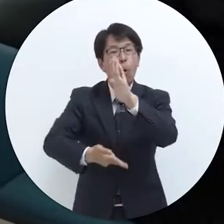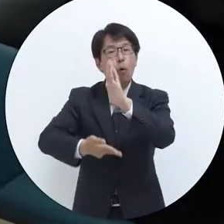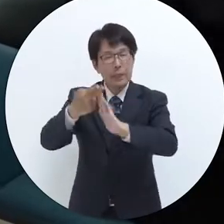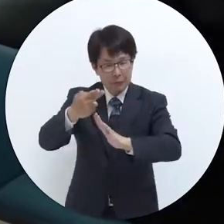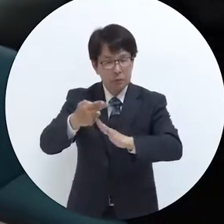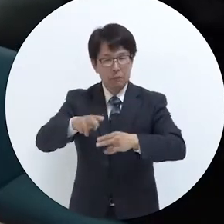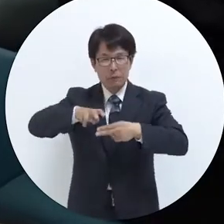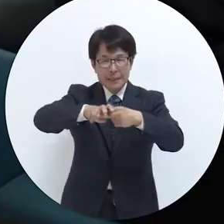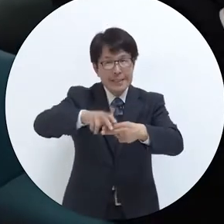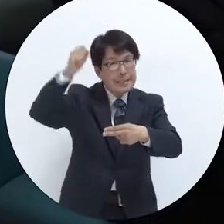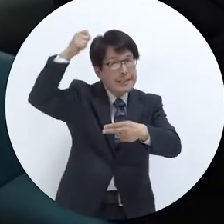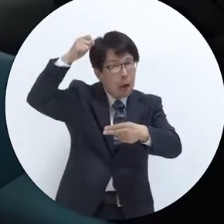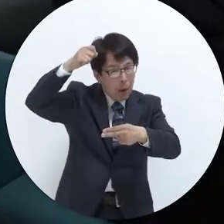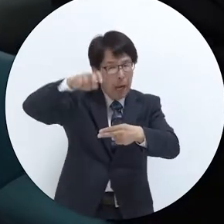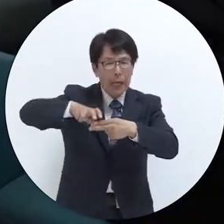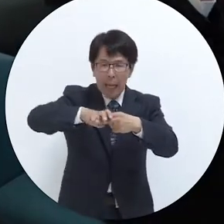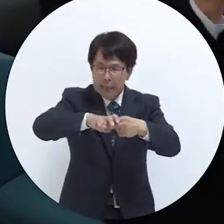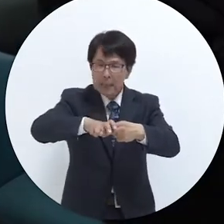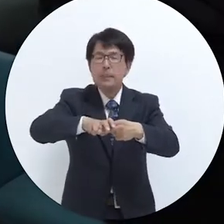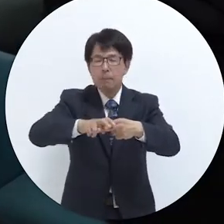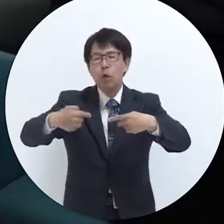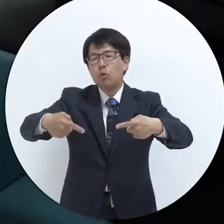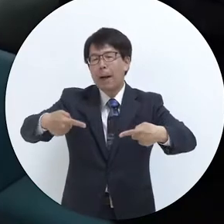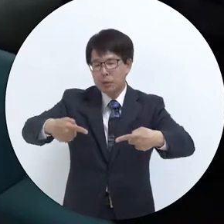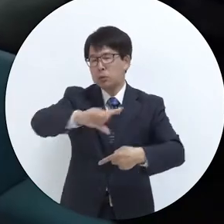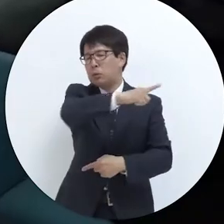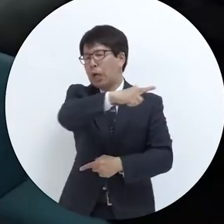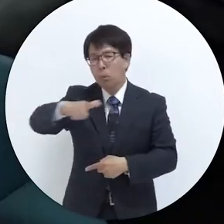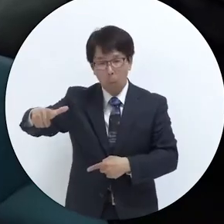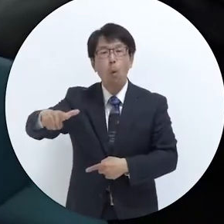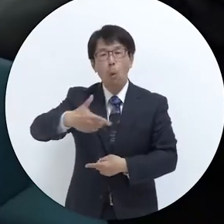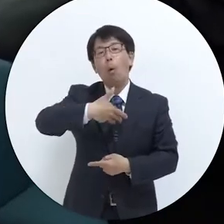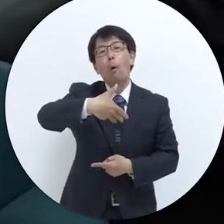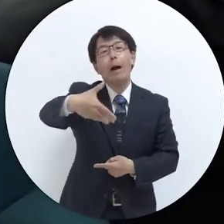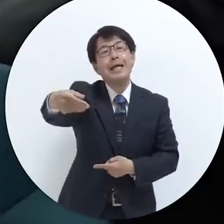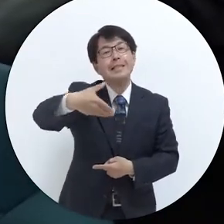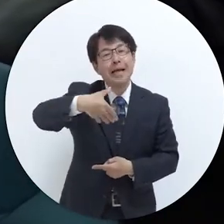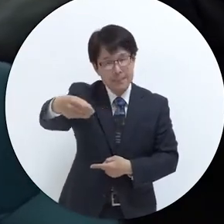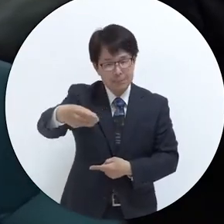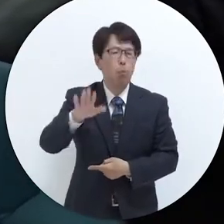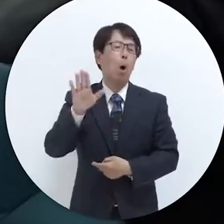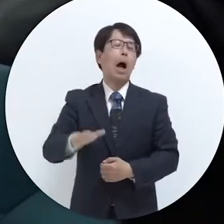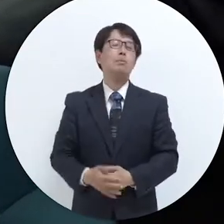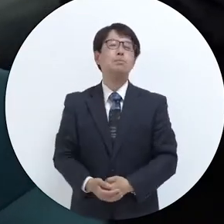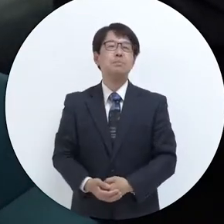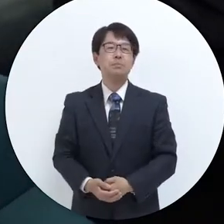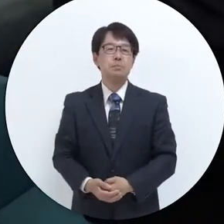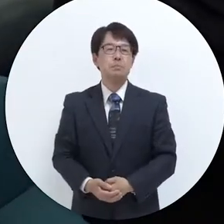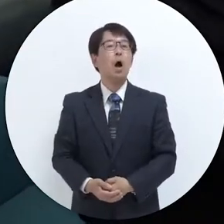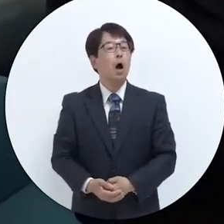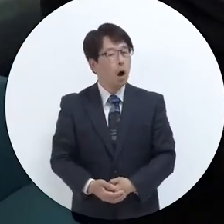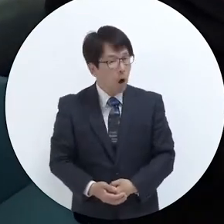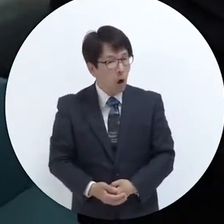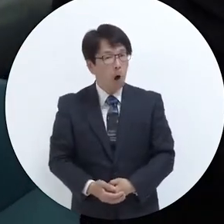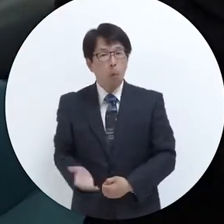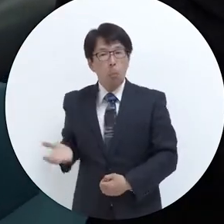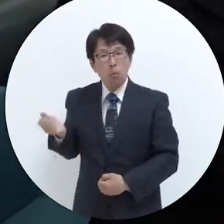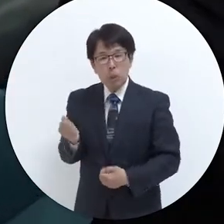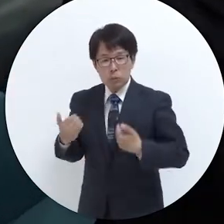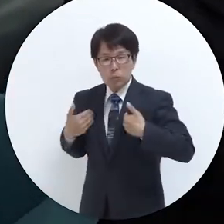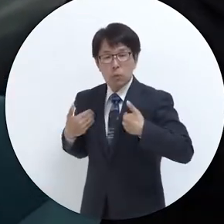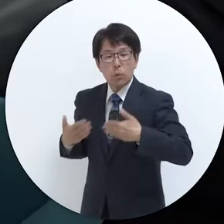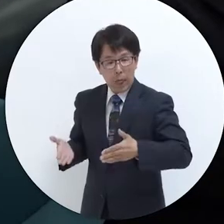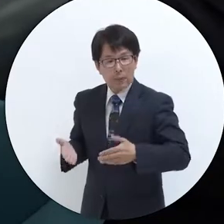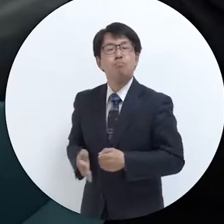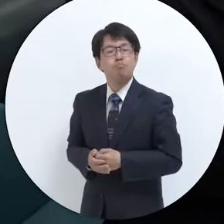ャワーキャリーだの、はい、車椅子だのいろんなものを貸し出してもおります。 じゃ来なくていいんですね。 無料